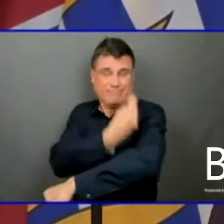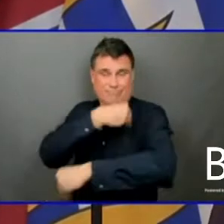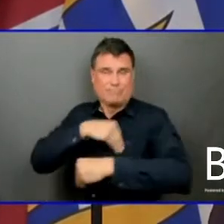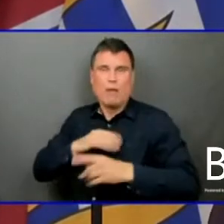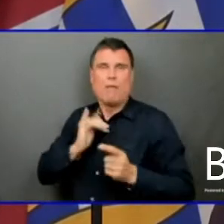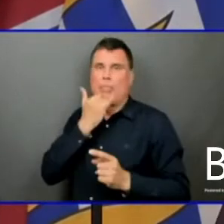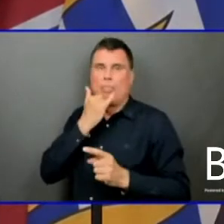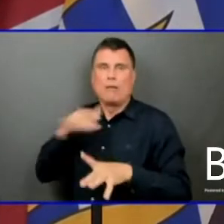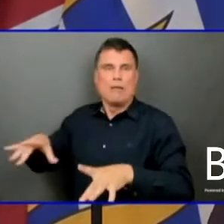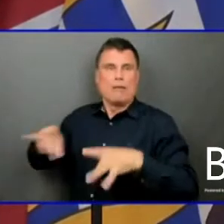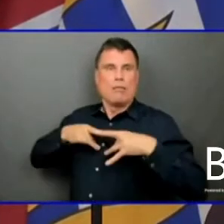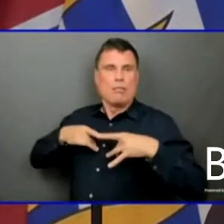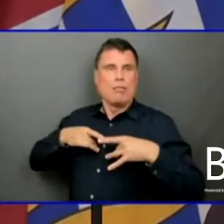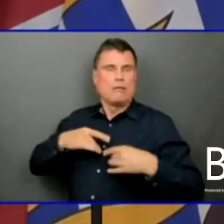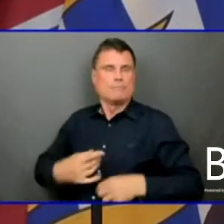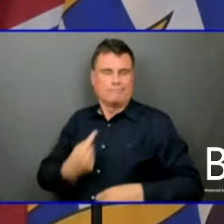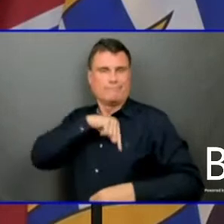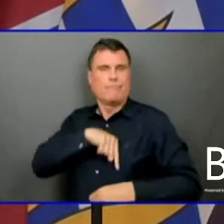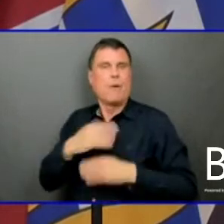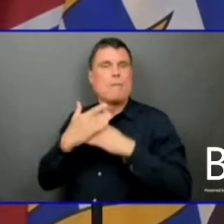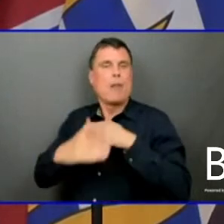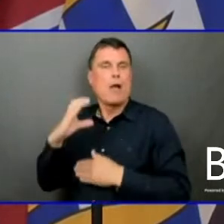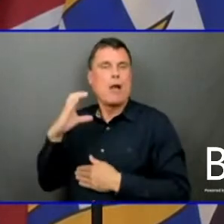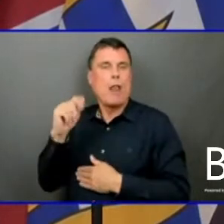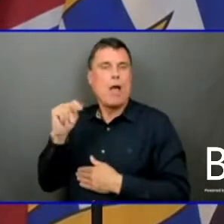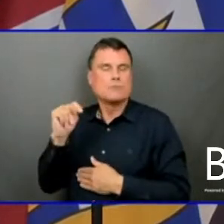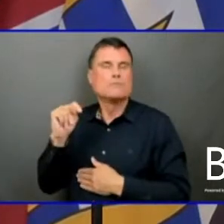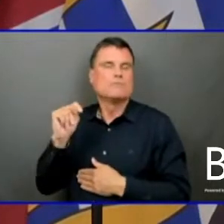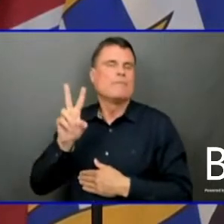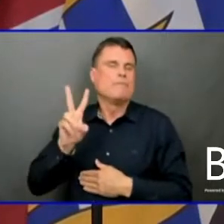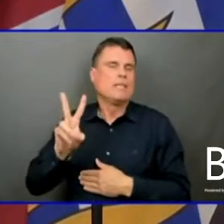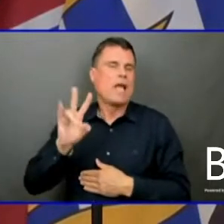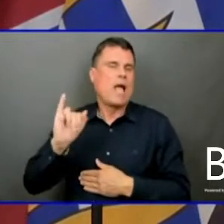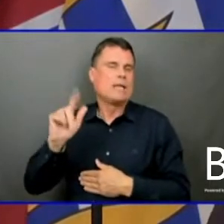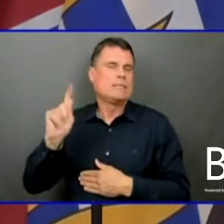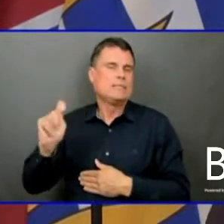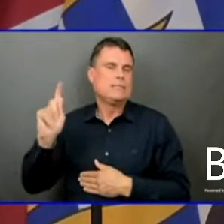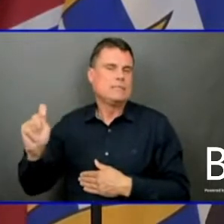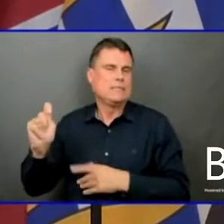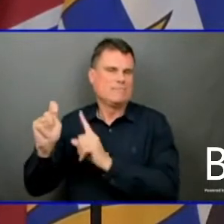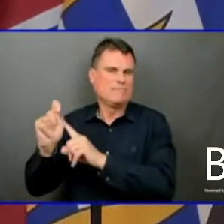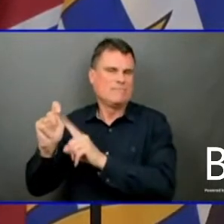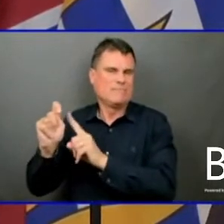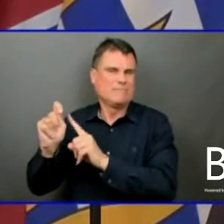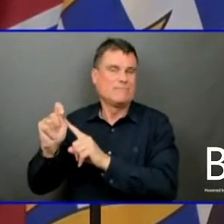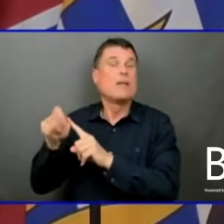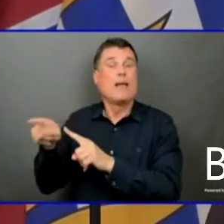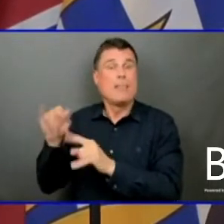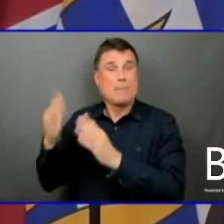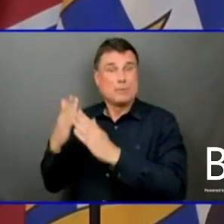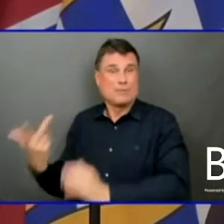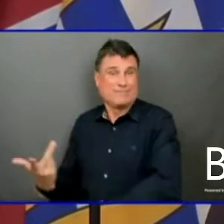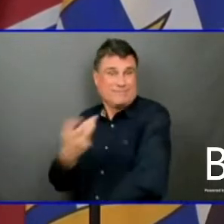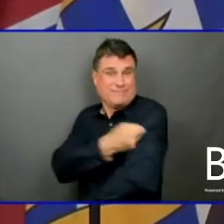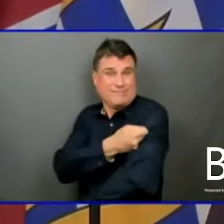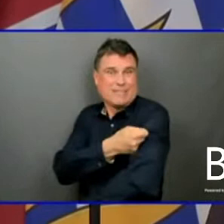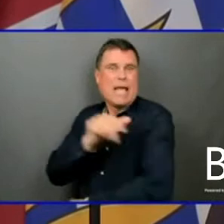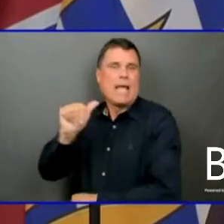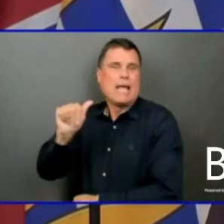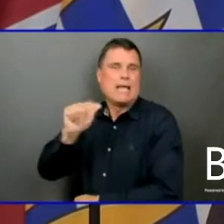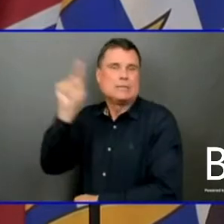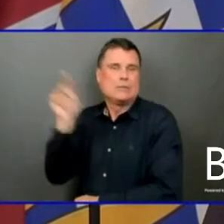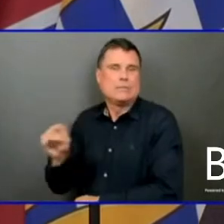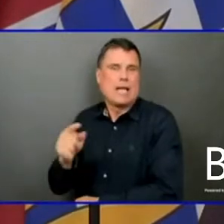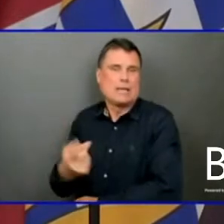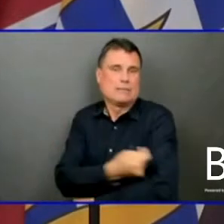2例了。 Following receipt of the AstraZeneca 也是 AZ 疫苗，阿斯利康疫苗。是一个